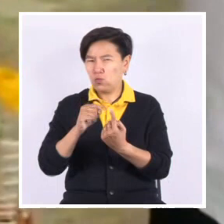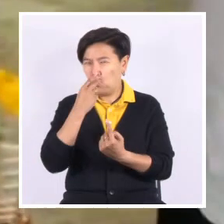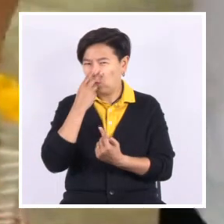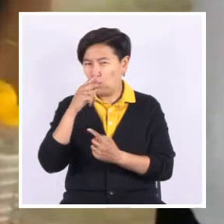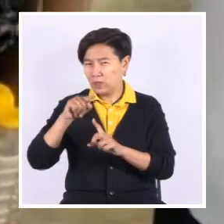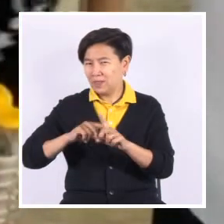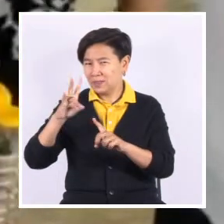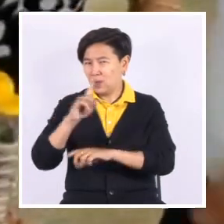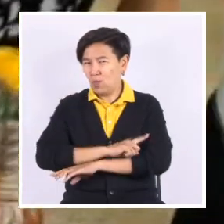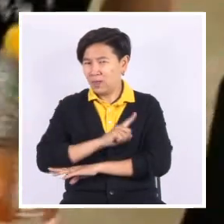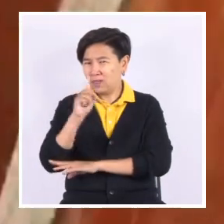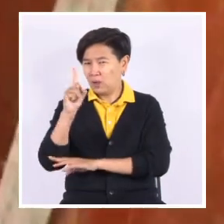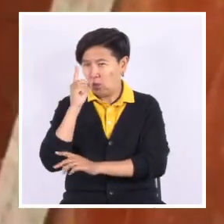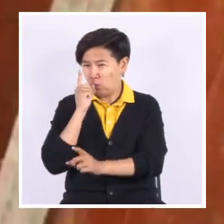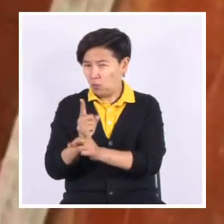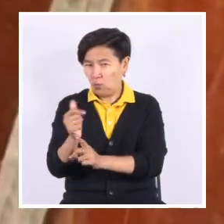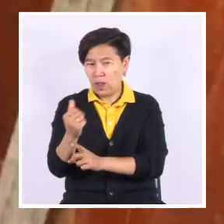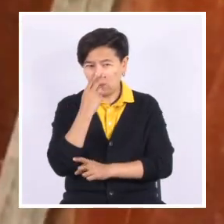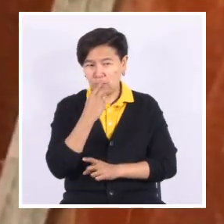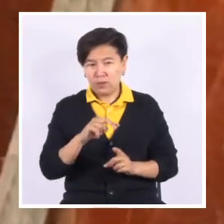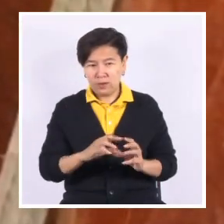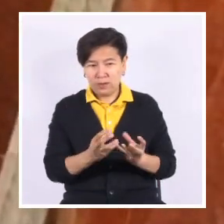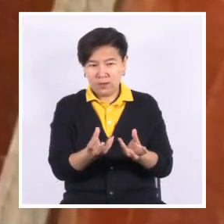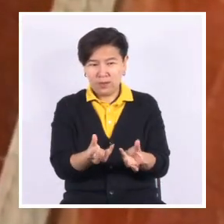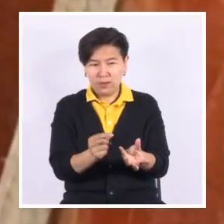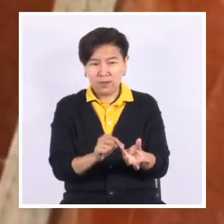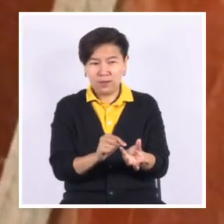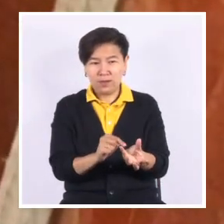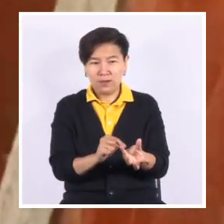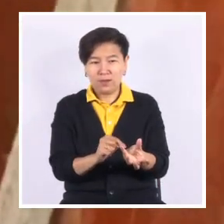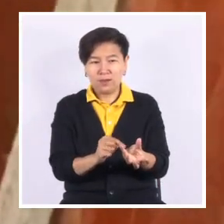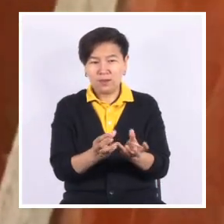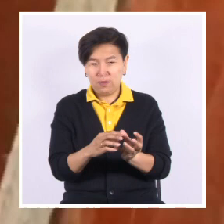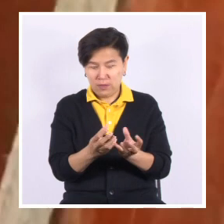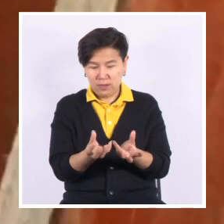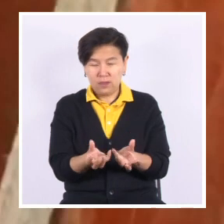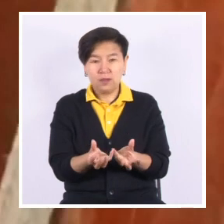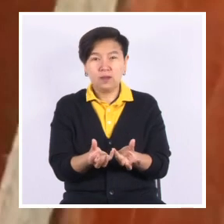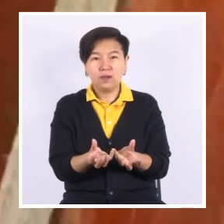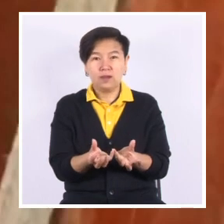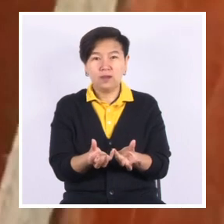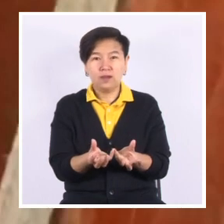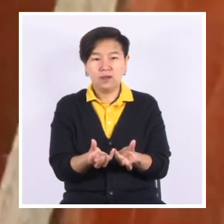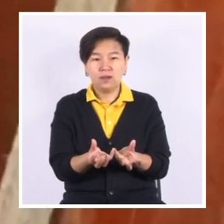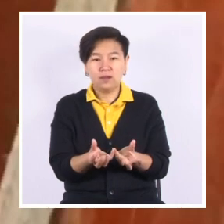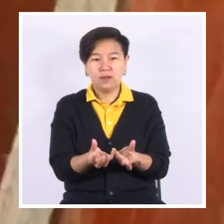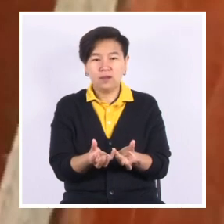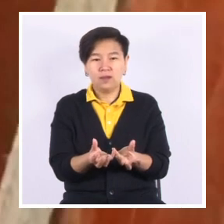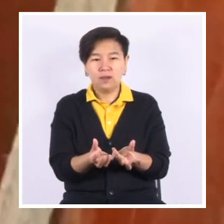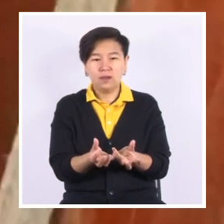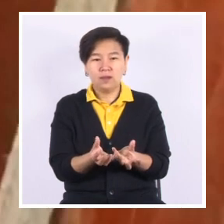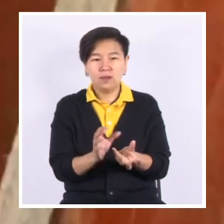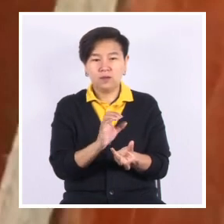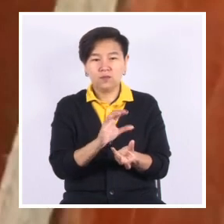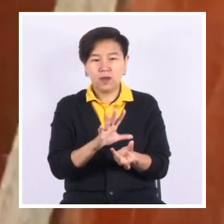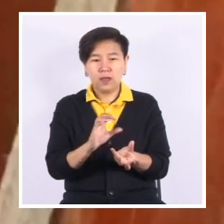รวบรวมมาฝ่ายรอบ ใช่ๆ จำๆกันเอาไว้ก่อนนะ คะนี่ดูซิไหนอ่ะเอาใกล้ครับพี ่ทำไมจำเห็นเป็น